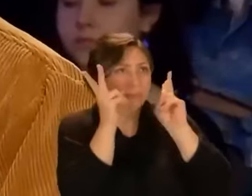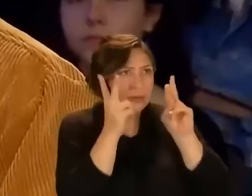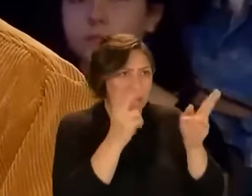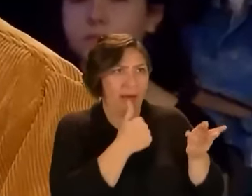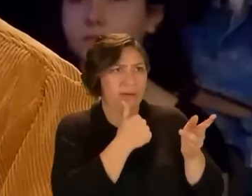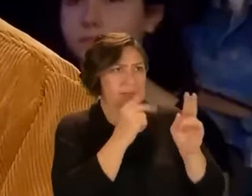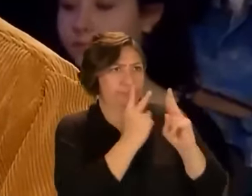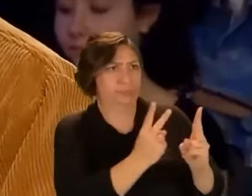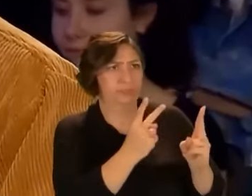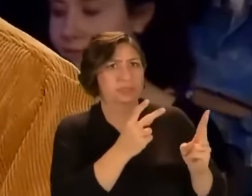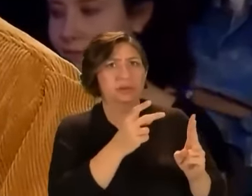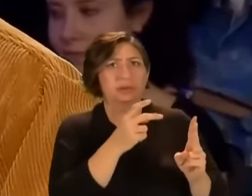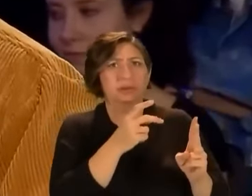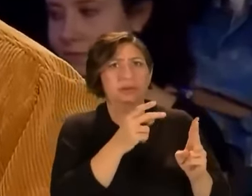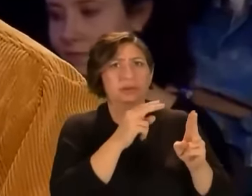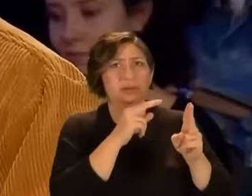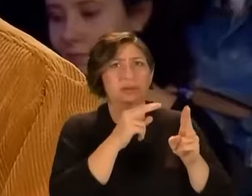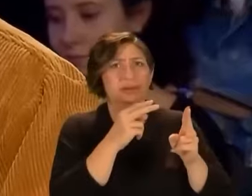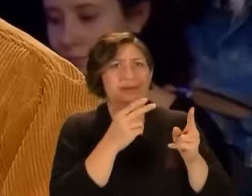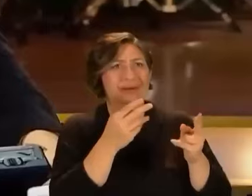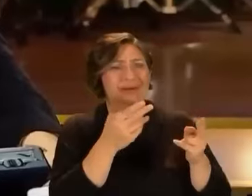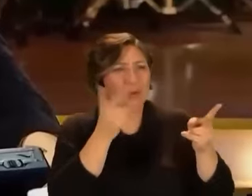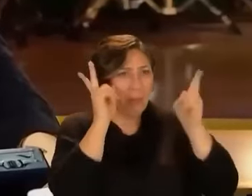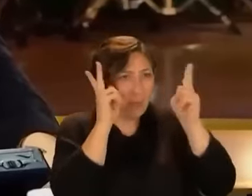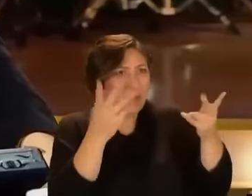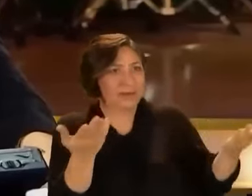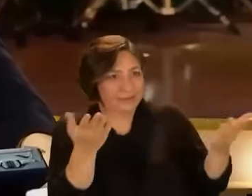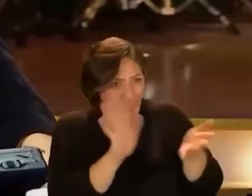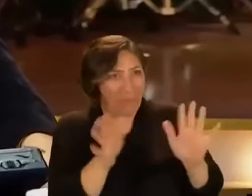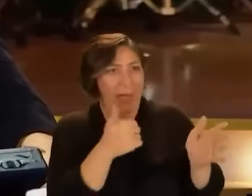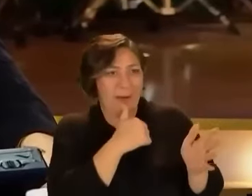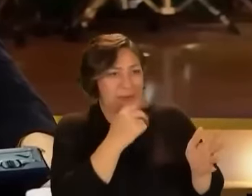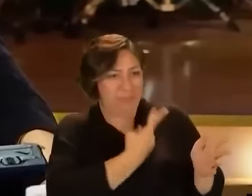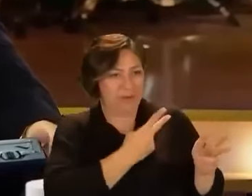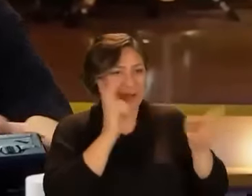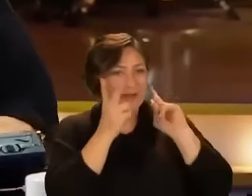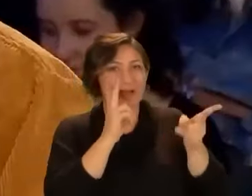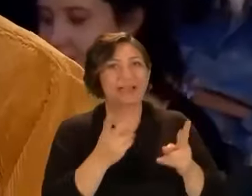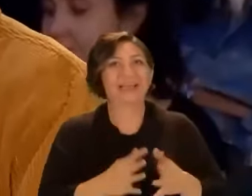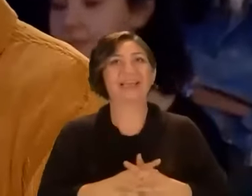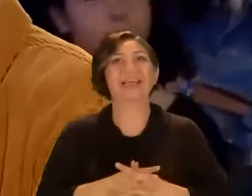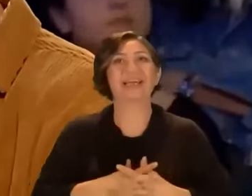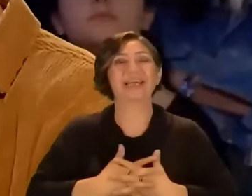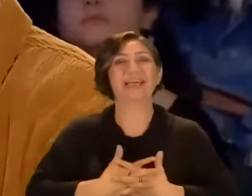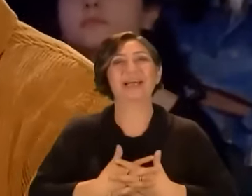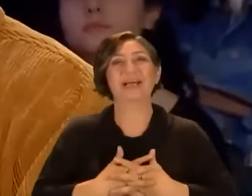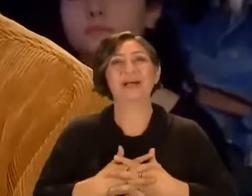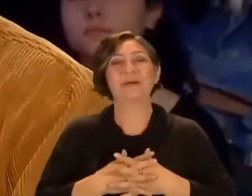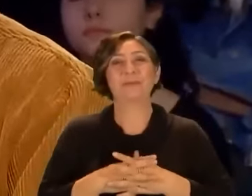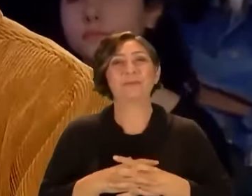Berber. Şey. Kral şey açık. Berber ulan işte berber. müzik kanalı açık. Evet.